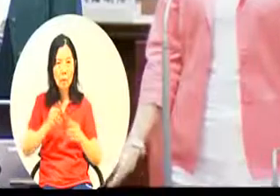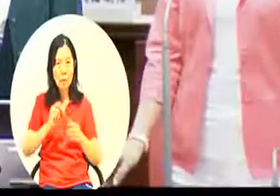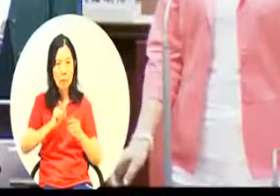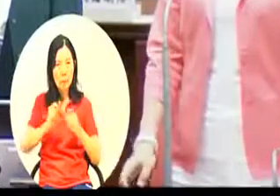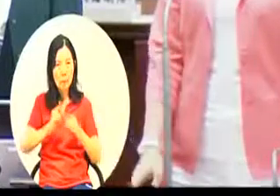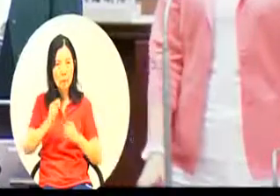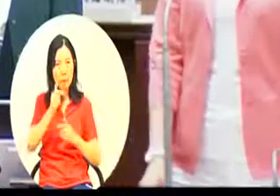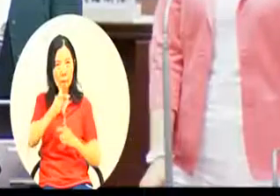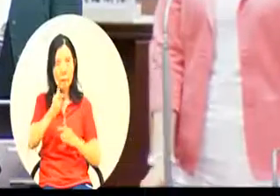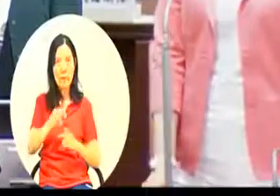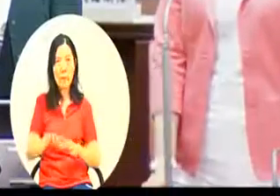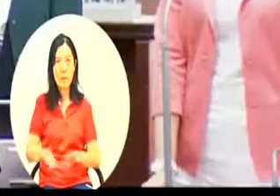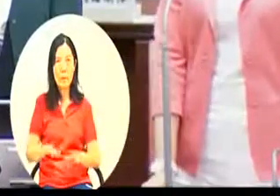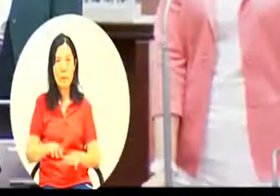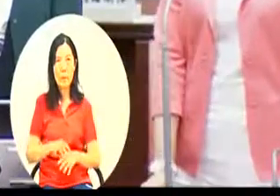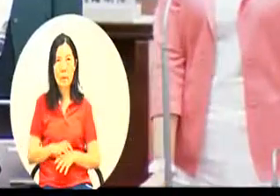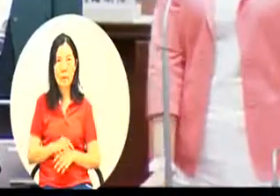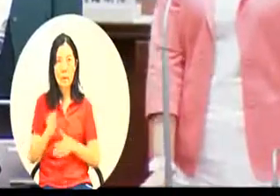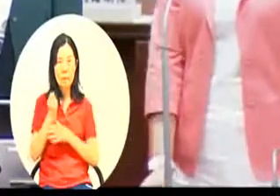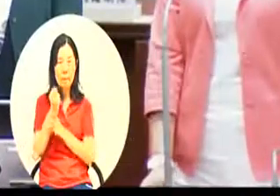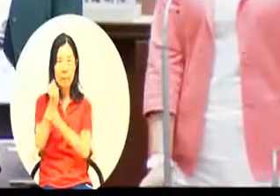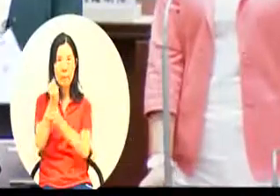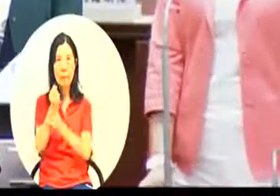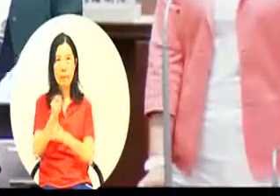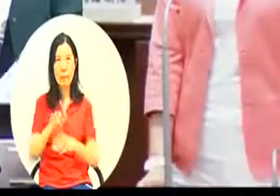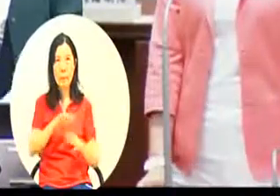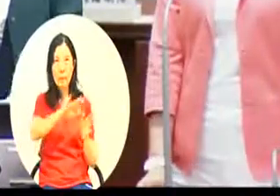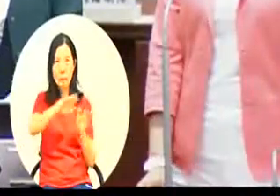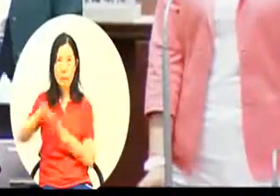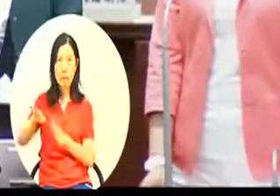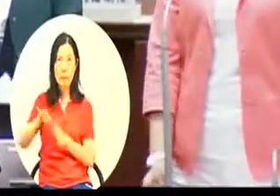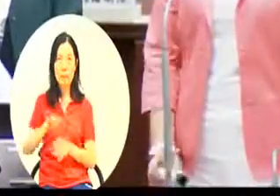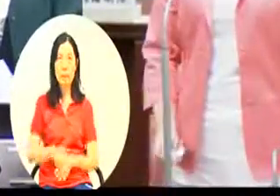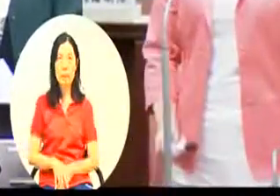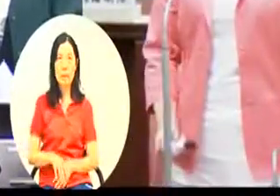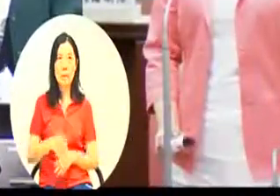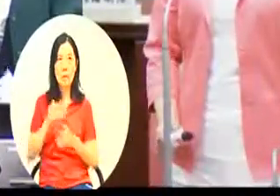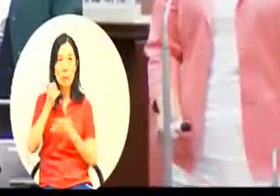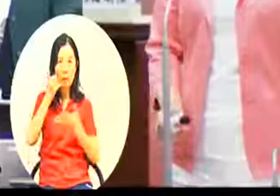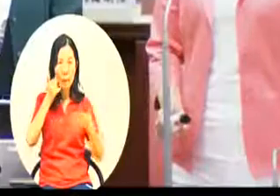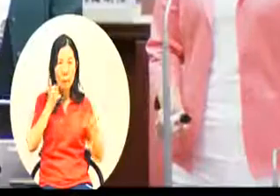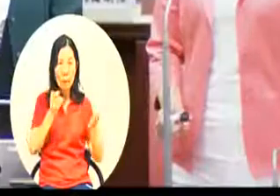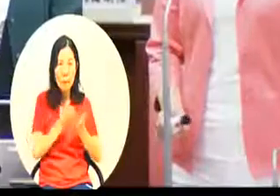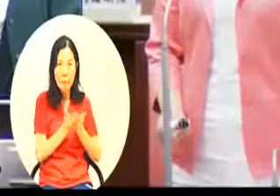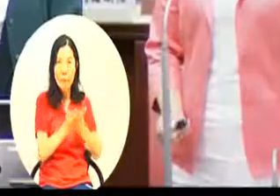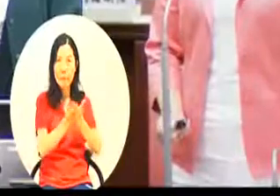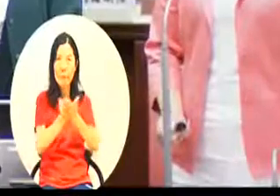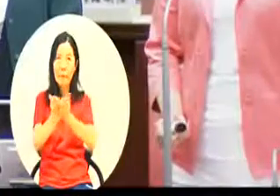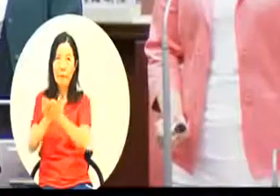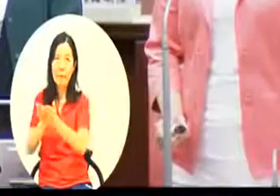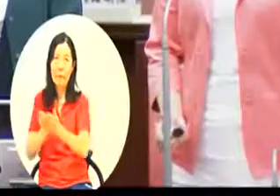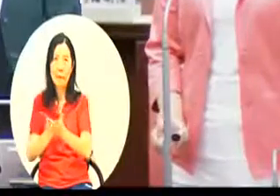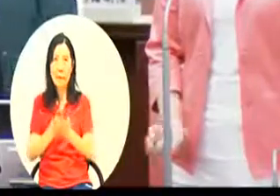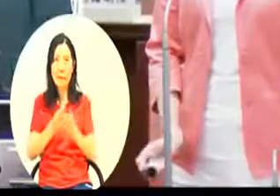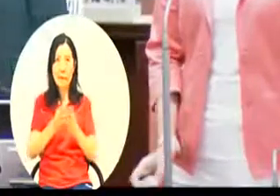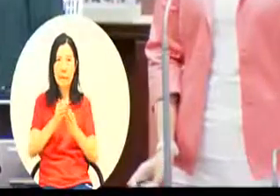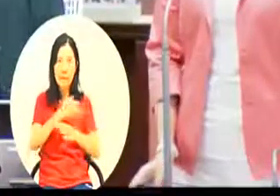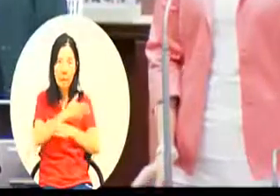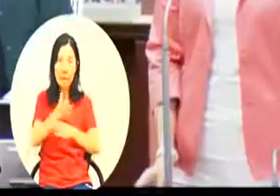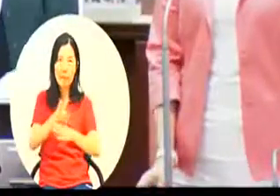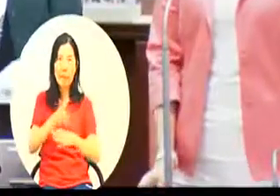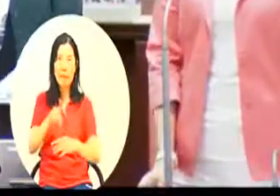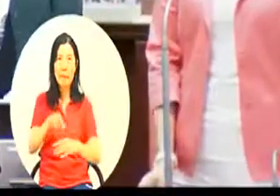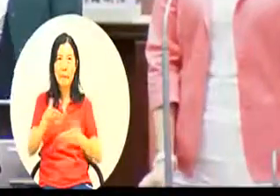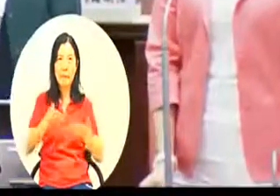这个部分我们是完全支持。另外有就海上船乡这个部分，